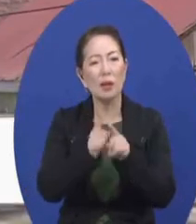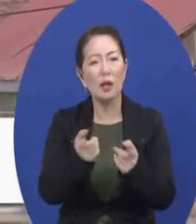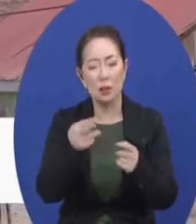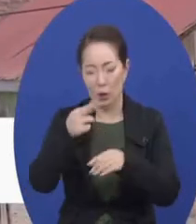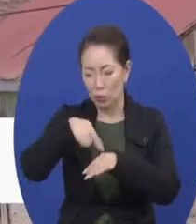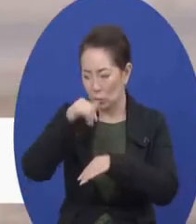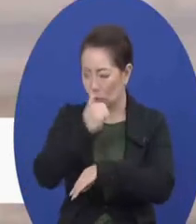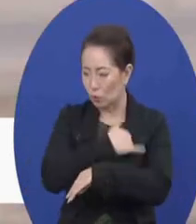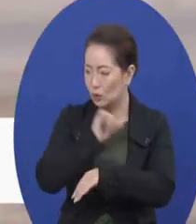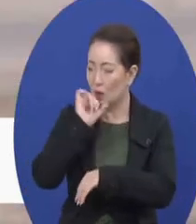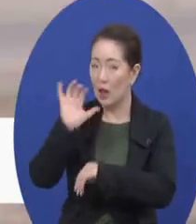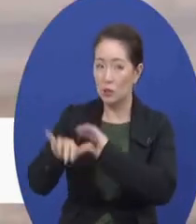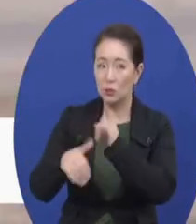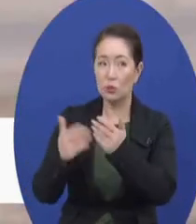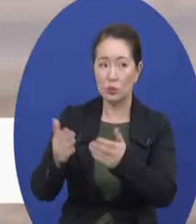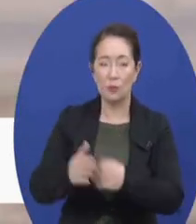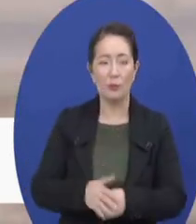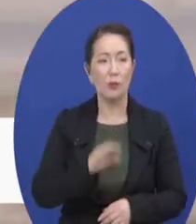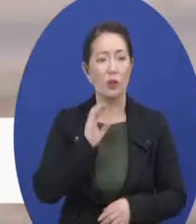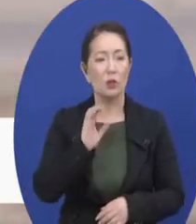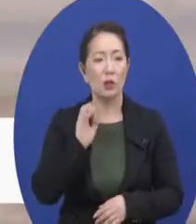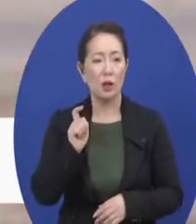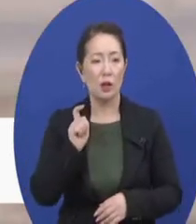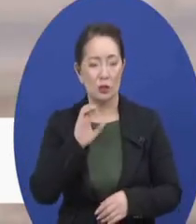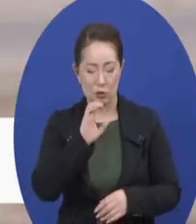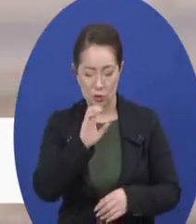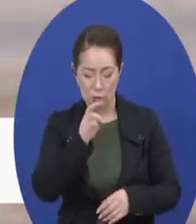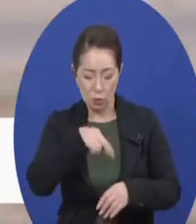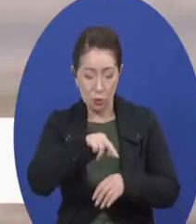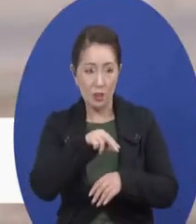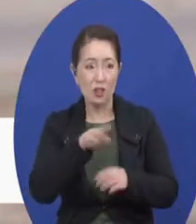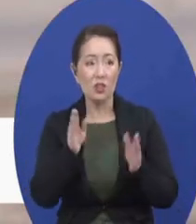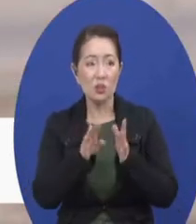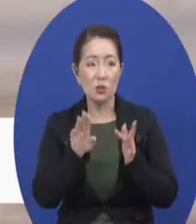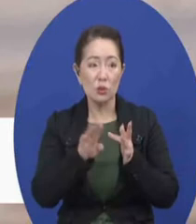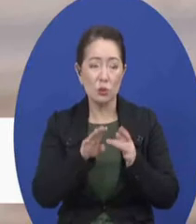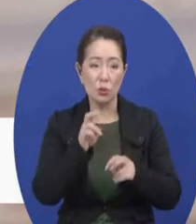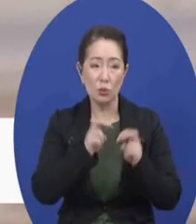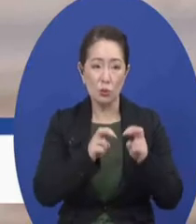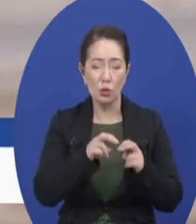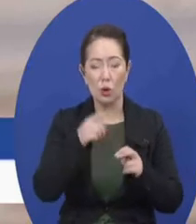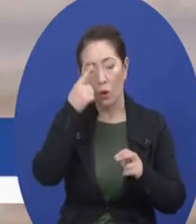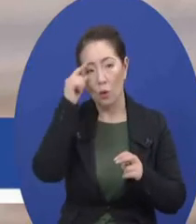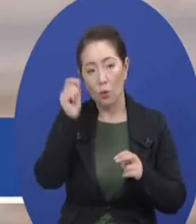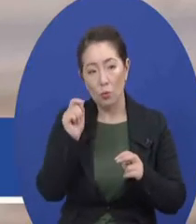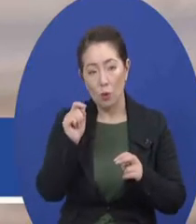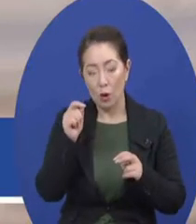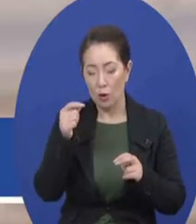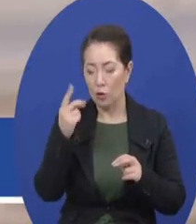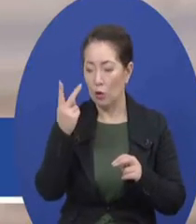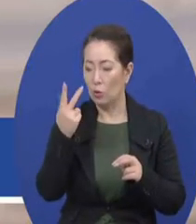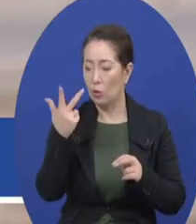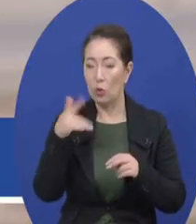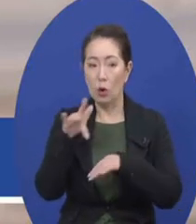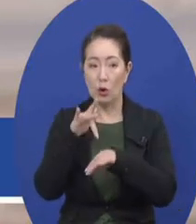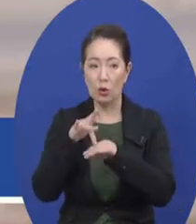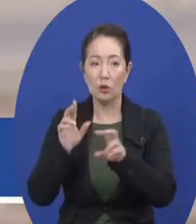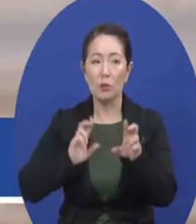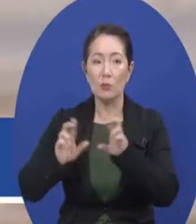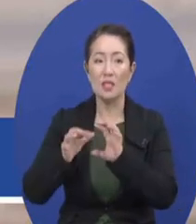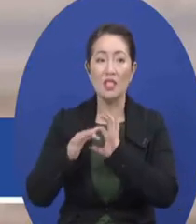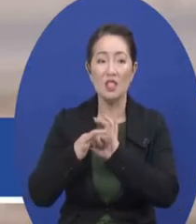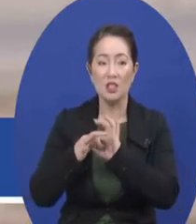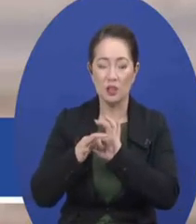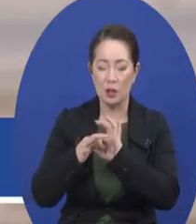удирдлагуудаас тодруллаа. За сонгийн архан дүүргийн жижиг дундынхан маань бол өвөр Монголын 2-3 хоттой бас бизнесийн